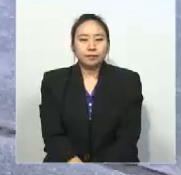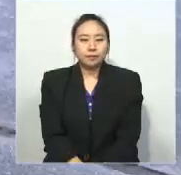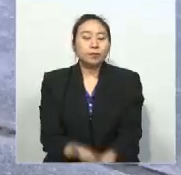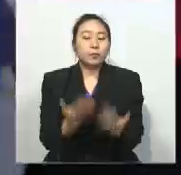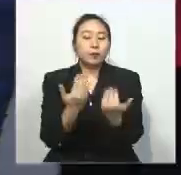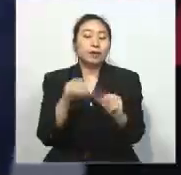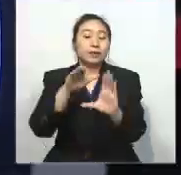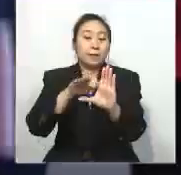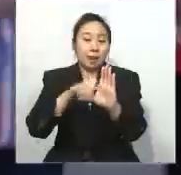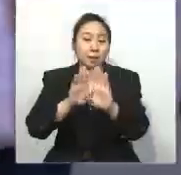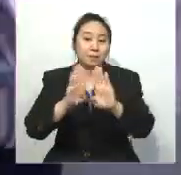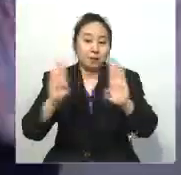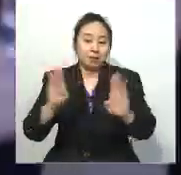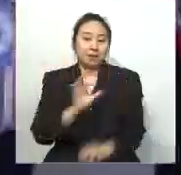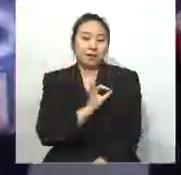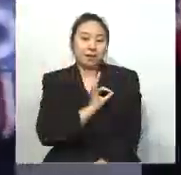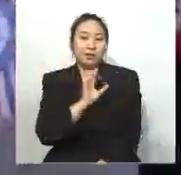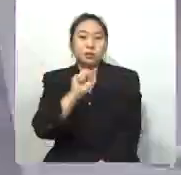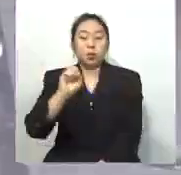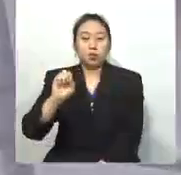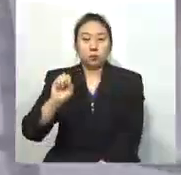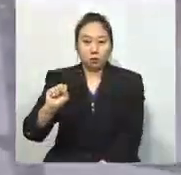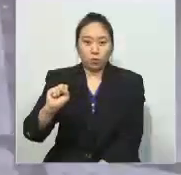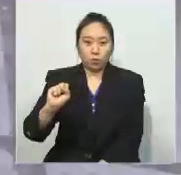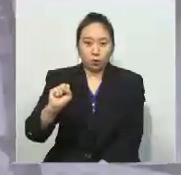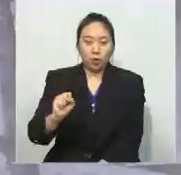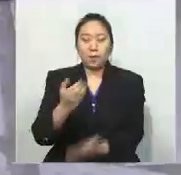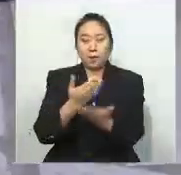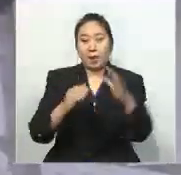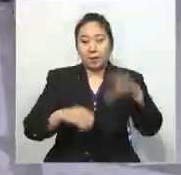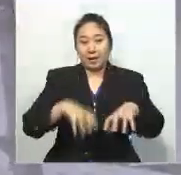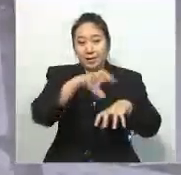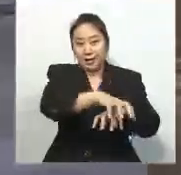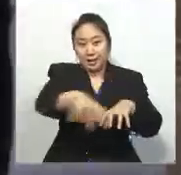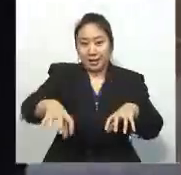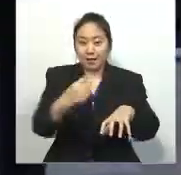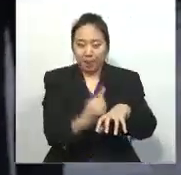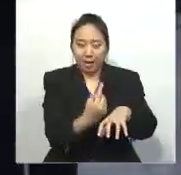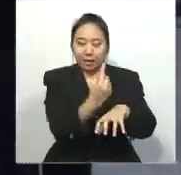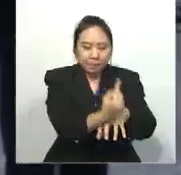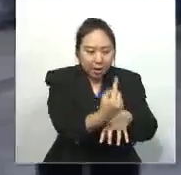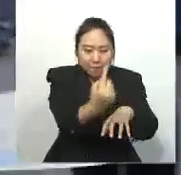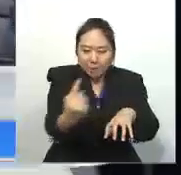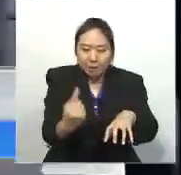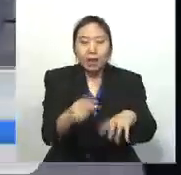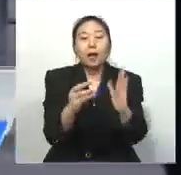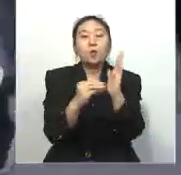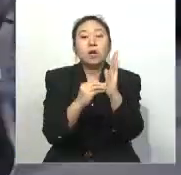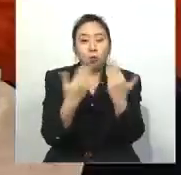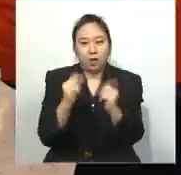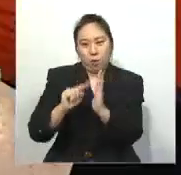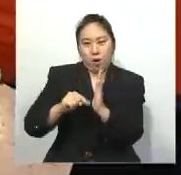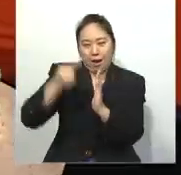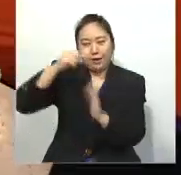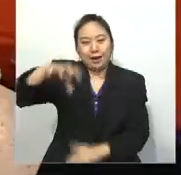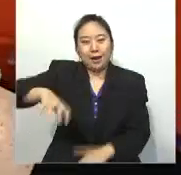การเปิดรับสมัครสมาชิกสภาผู้แทนราษฎรหรือส.ส.แบบแบ่งเขตในพื้นที่กรุงเทพมหานครวันแรกที่อาคารกีฬาเว